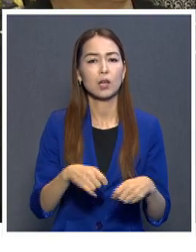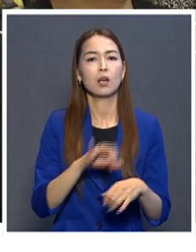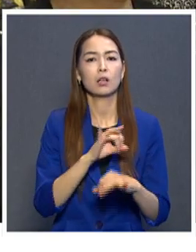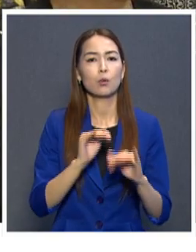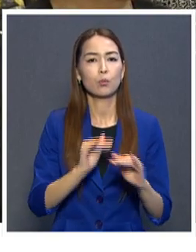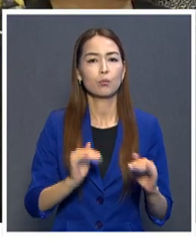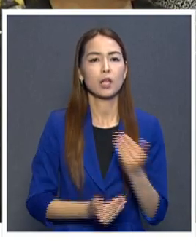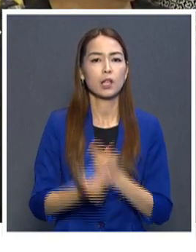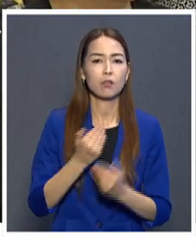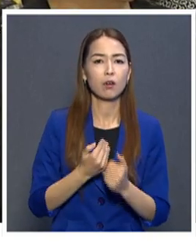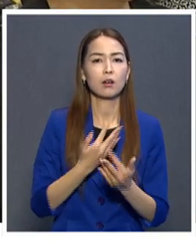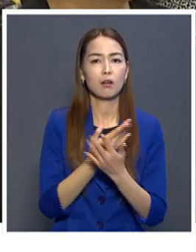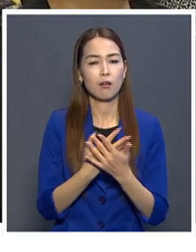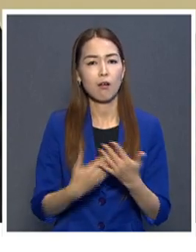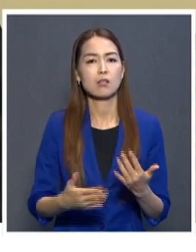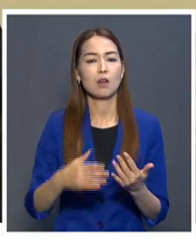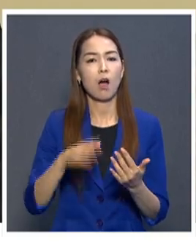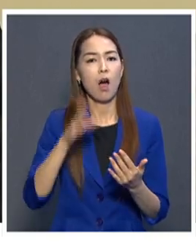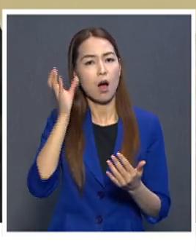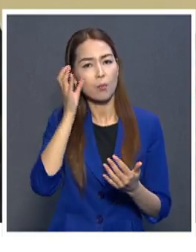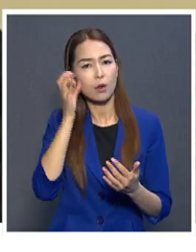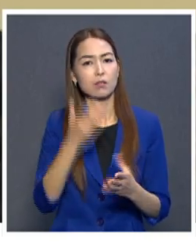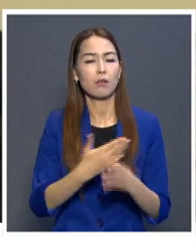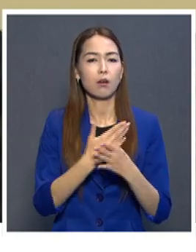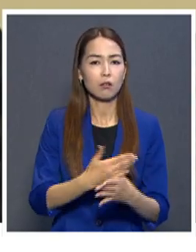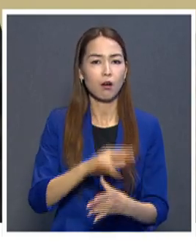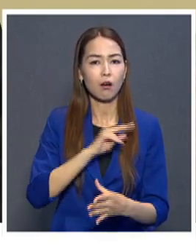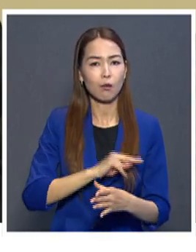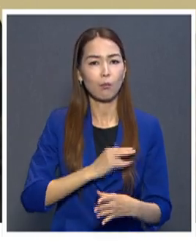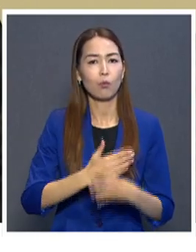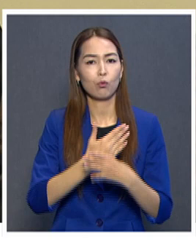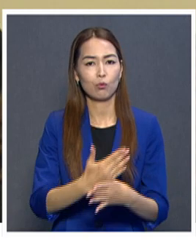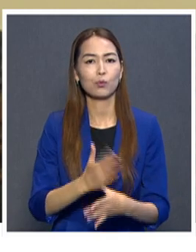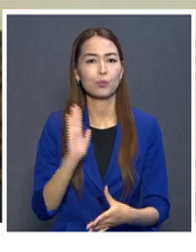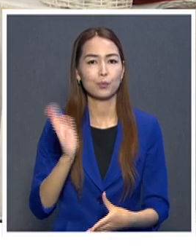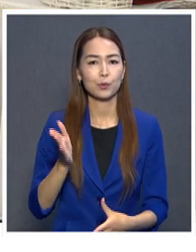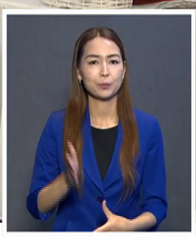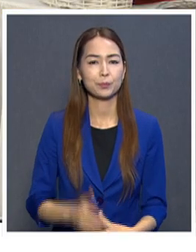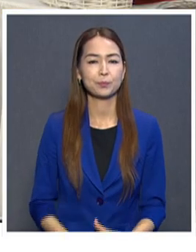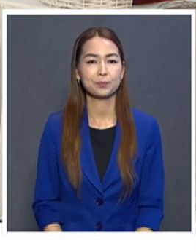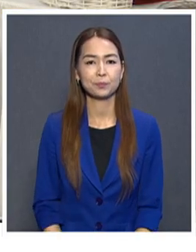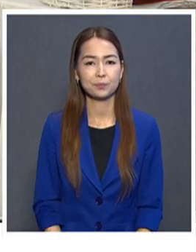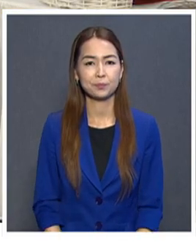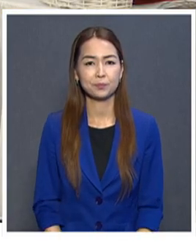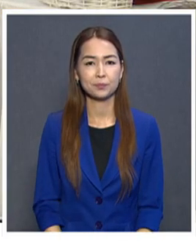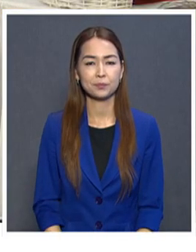жасап, жоғары білім алып, жұмысқа орналасуларына ықпал еткен.